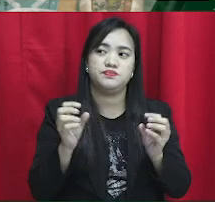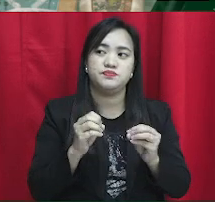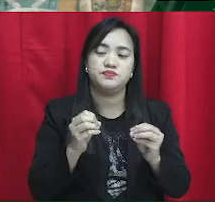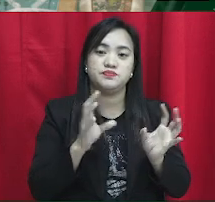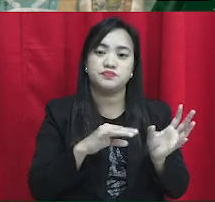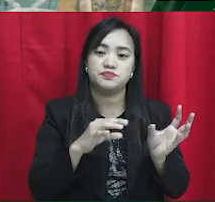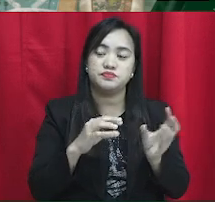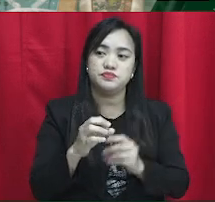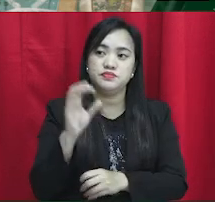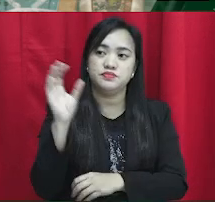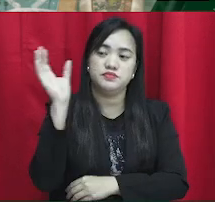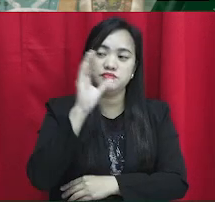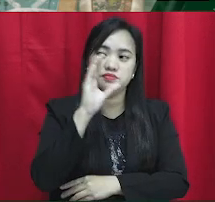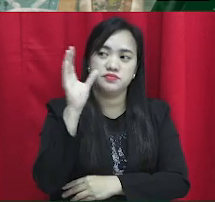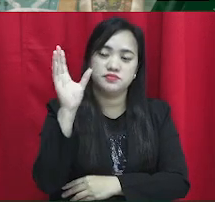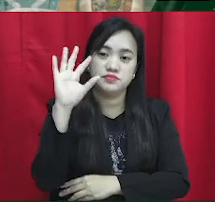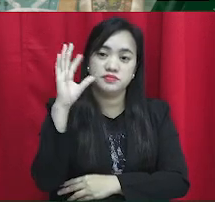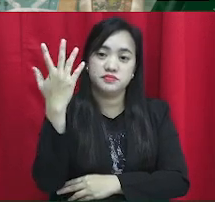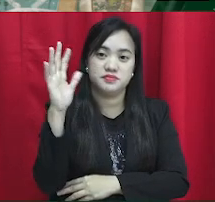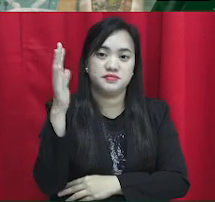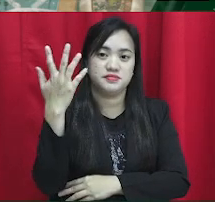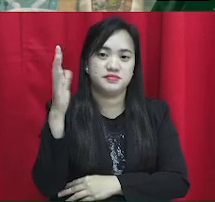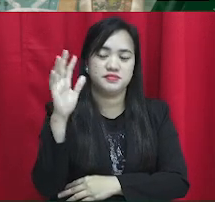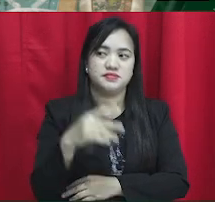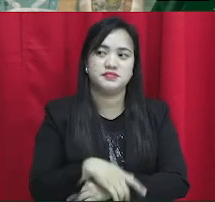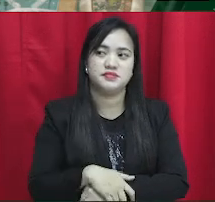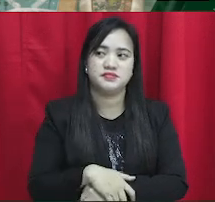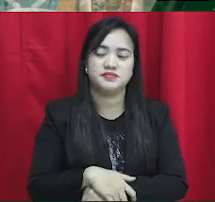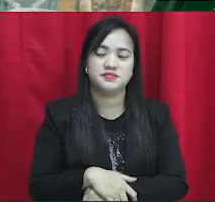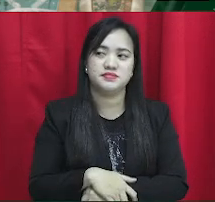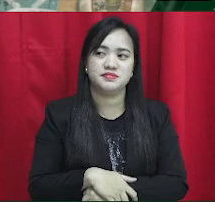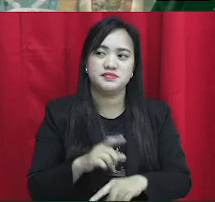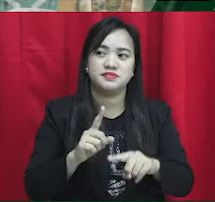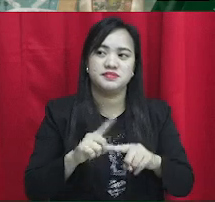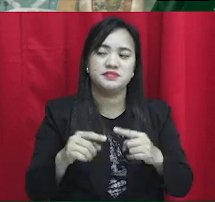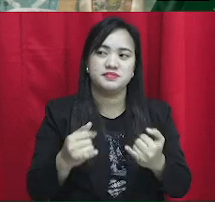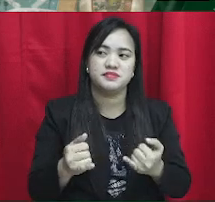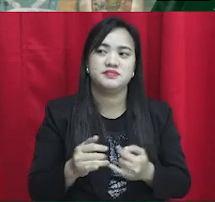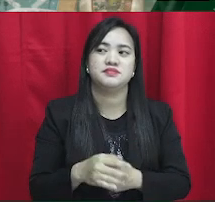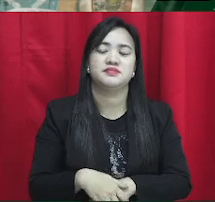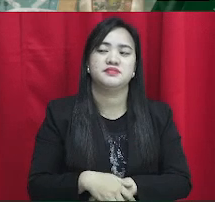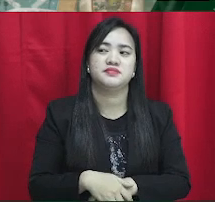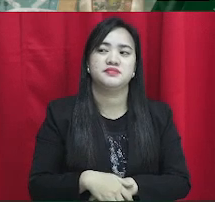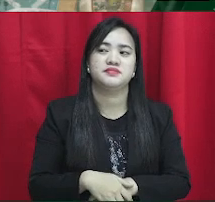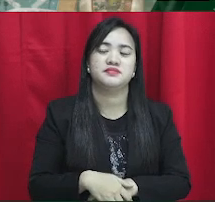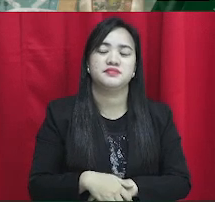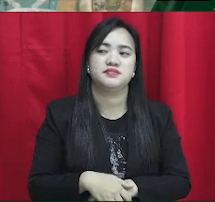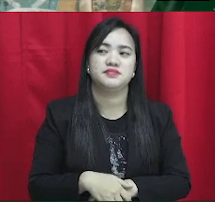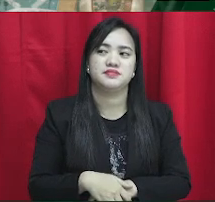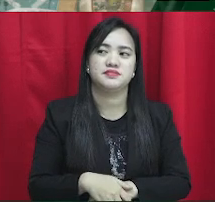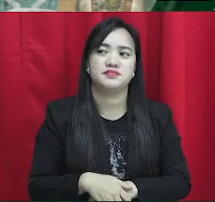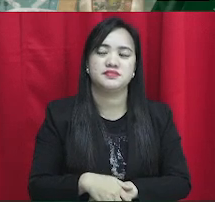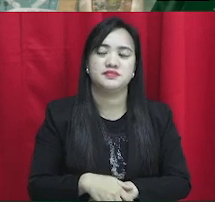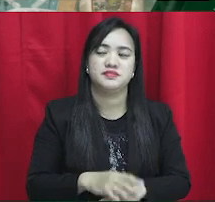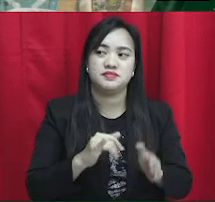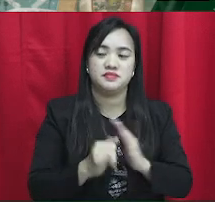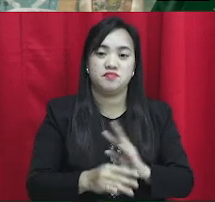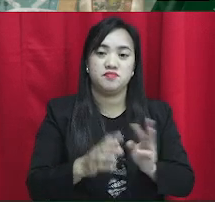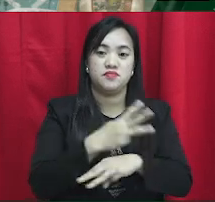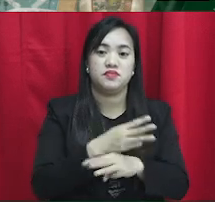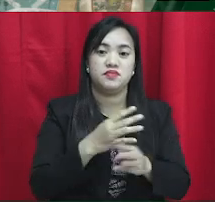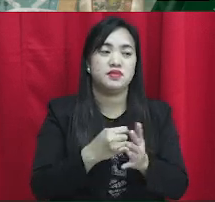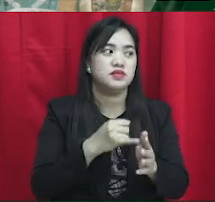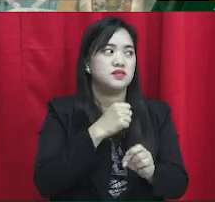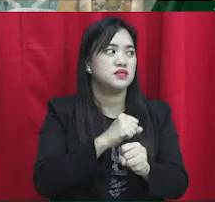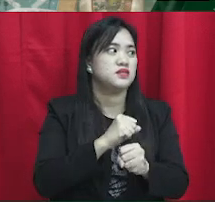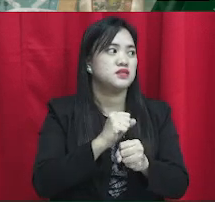ako. Kapagod. Set up ako ng ganun dati. So, ngayon, sabi ko, okay, ngayon simplihan natin yung Pasko. So,